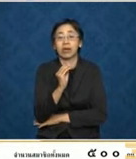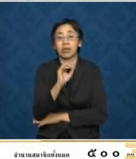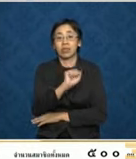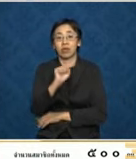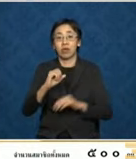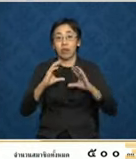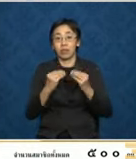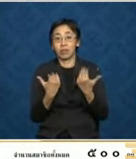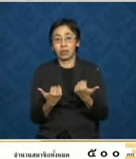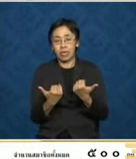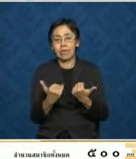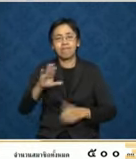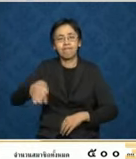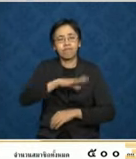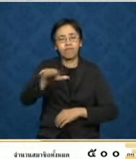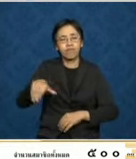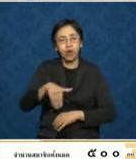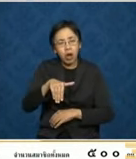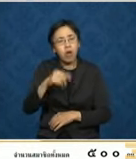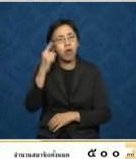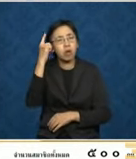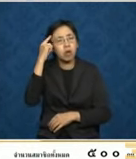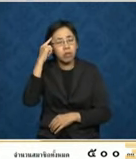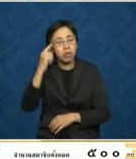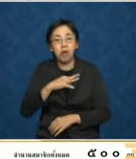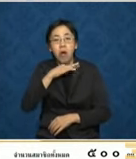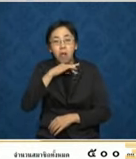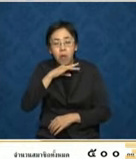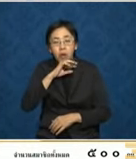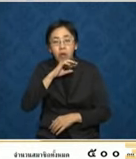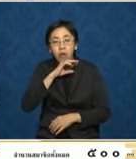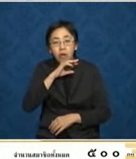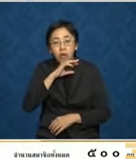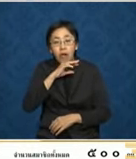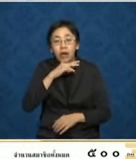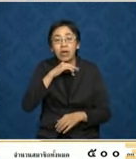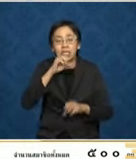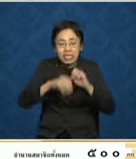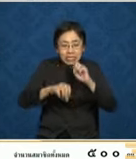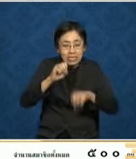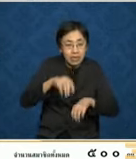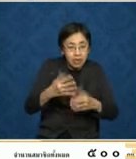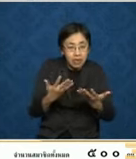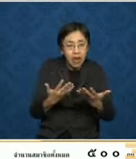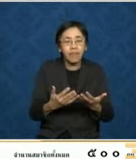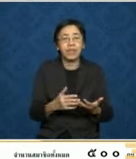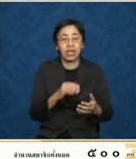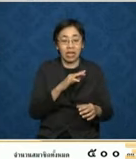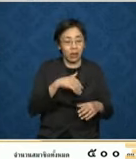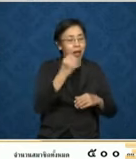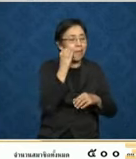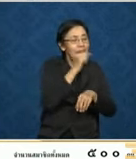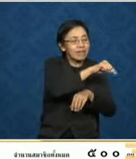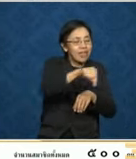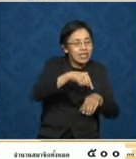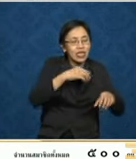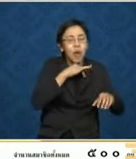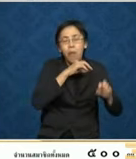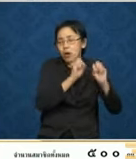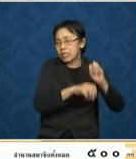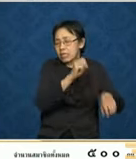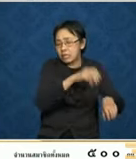รในขณะนี้ครับว่าการกำจัดขยะชุมชนแล้วก็การกำจัดขยะเคมีหรือการอุตสาหกรรมเนี่ยมันแตกต่